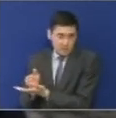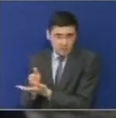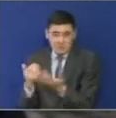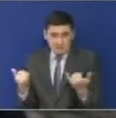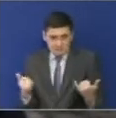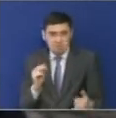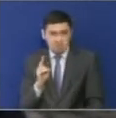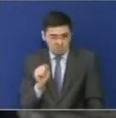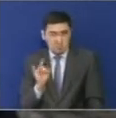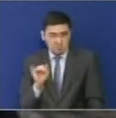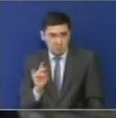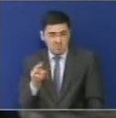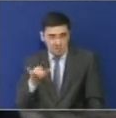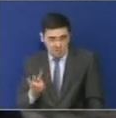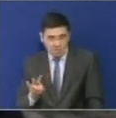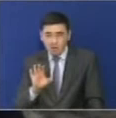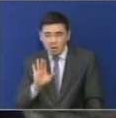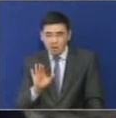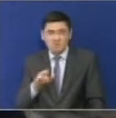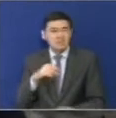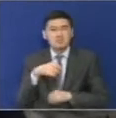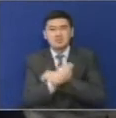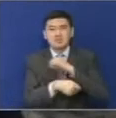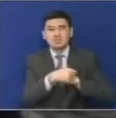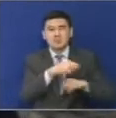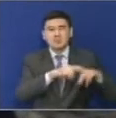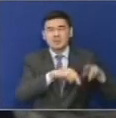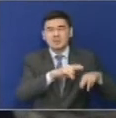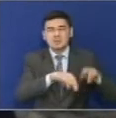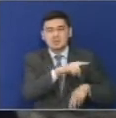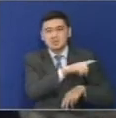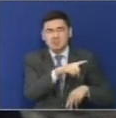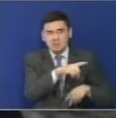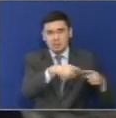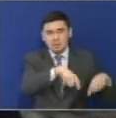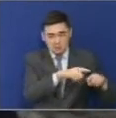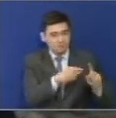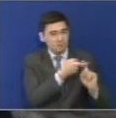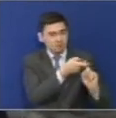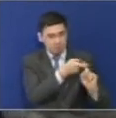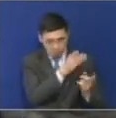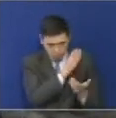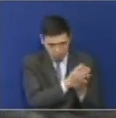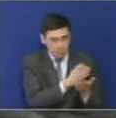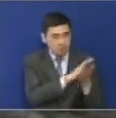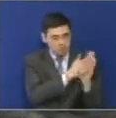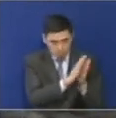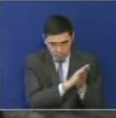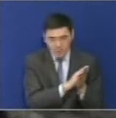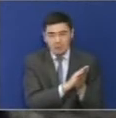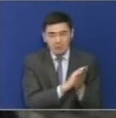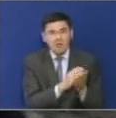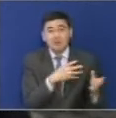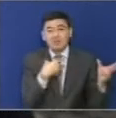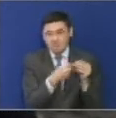енгізілгенімен құрылыс саласындағы мердігер мекемелердің барлығы қалыпты жағдайда жұмыс жасап отыр. Мен ойлаймын, бірлесіп